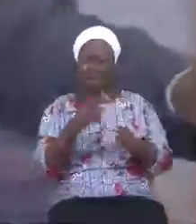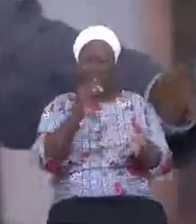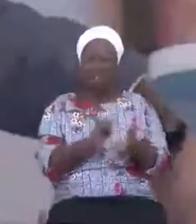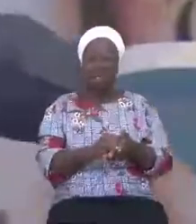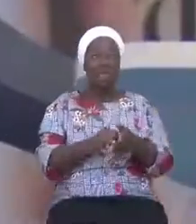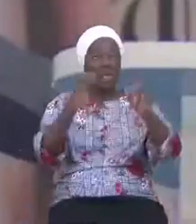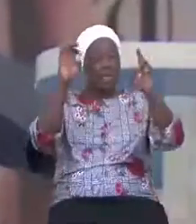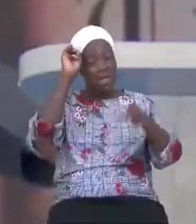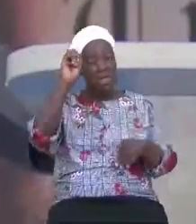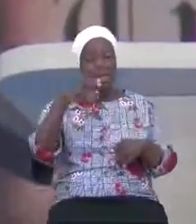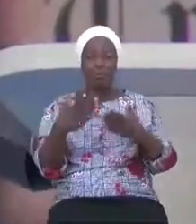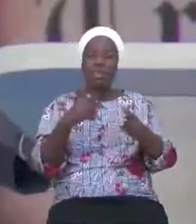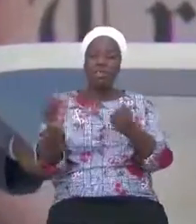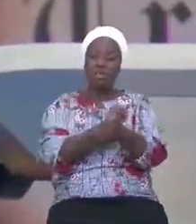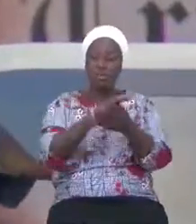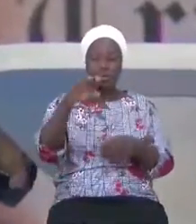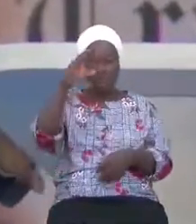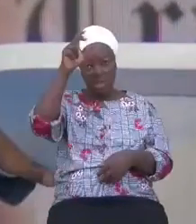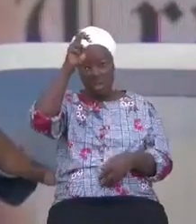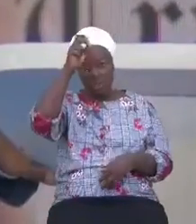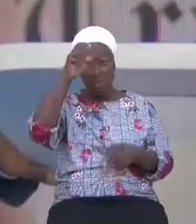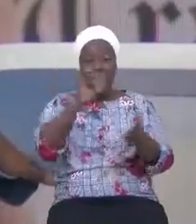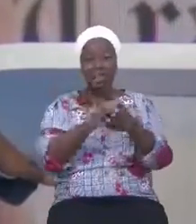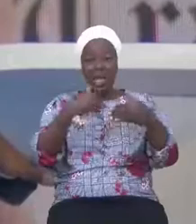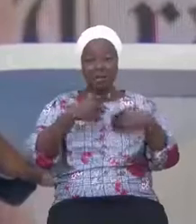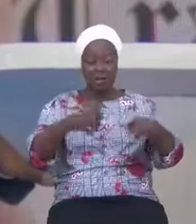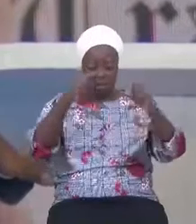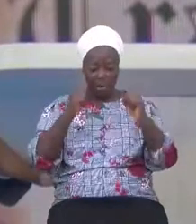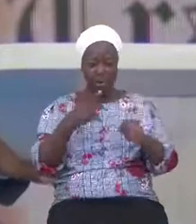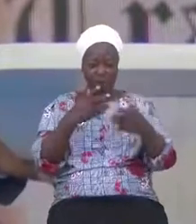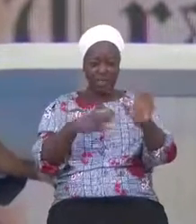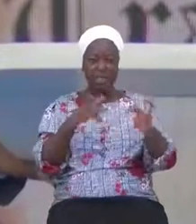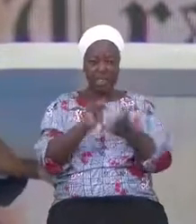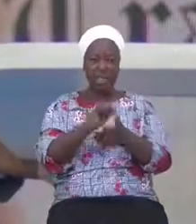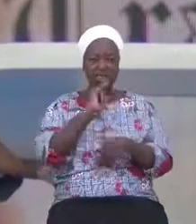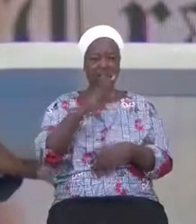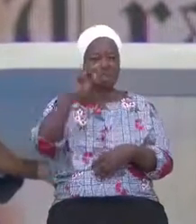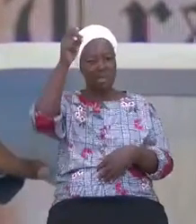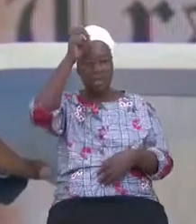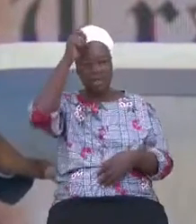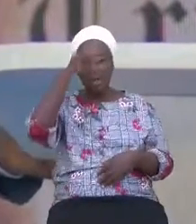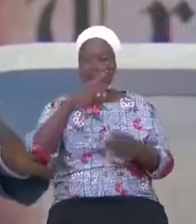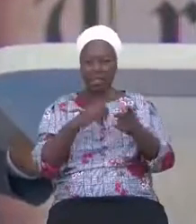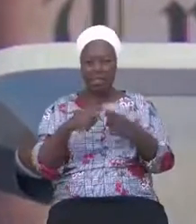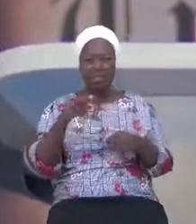celui qui a la puissance de la mort, c'est-à-dire le diable.